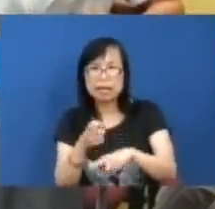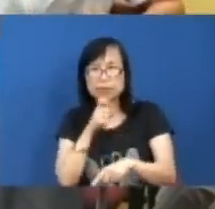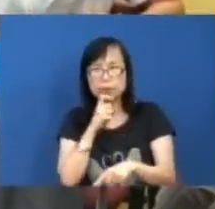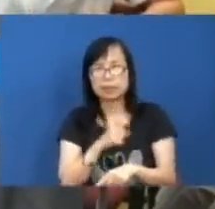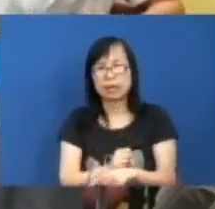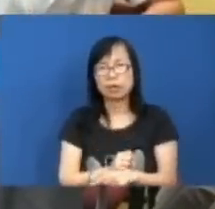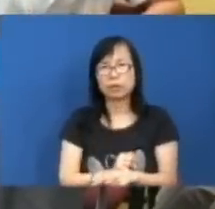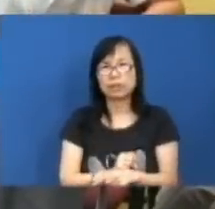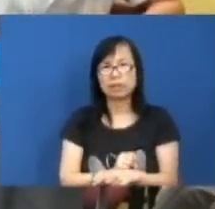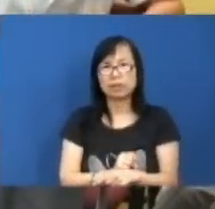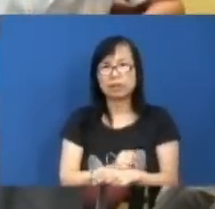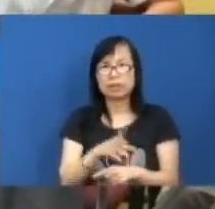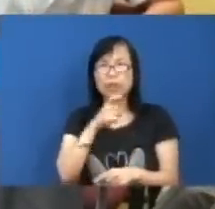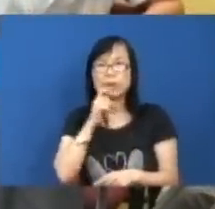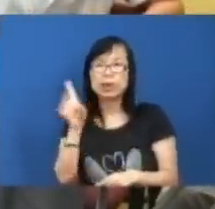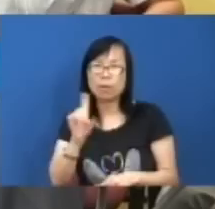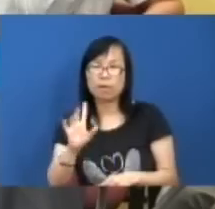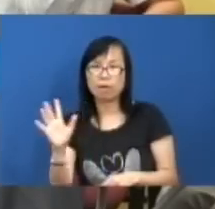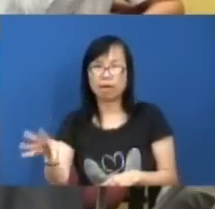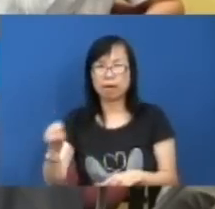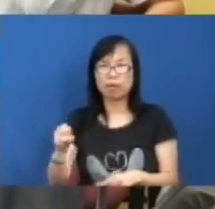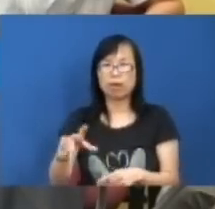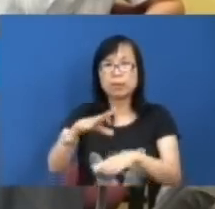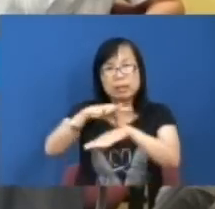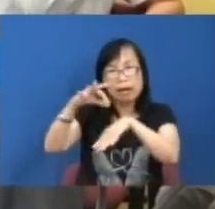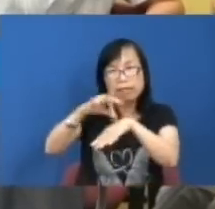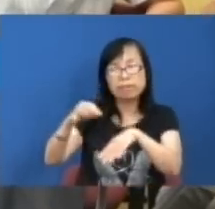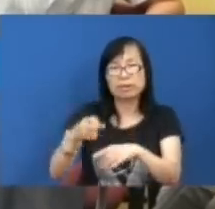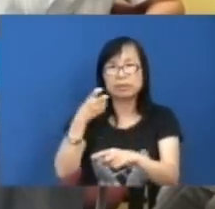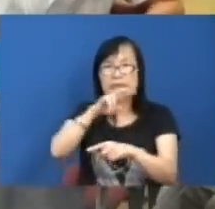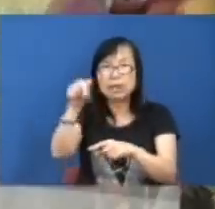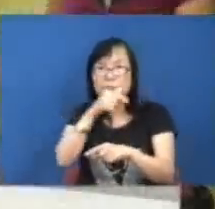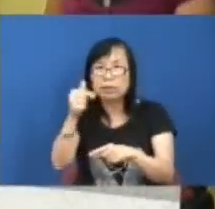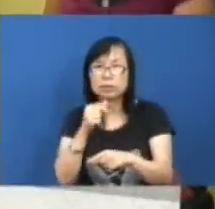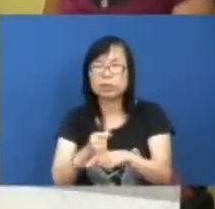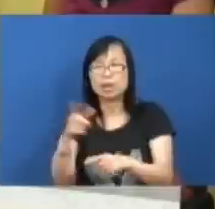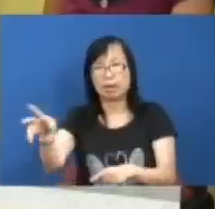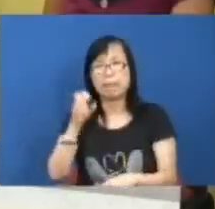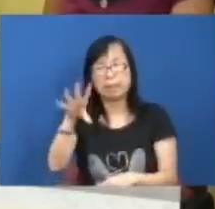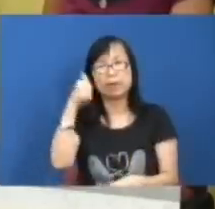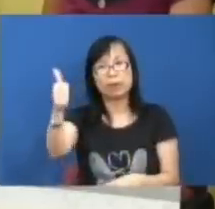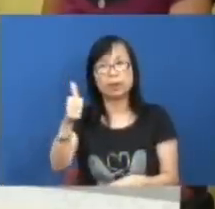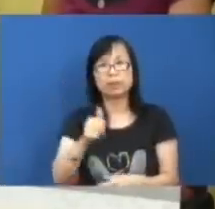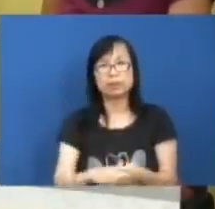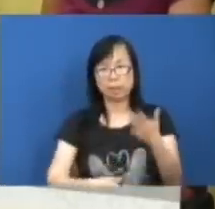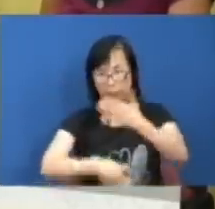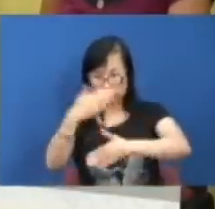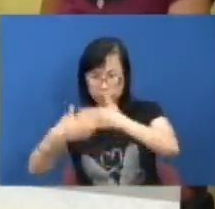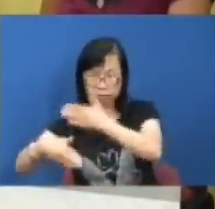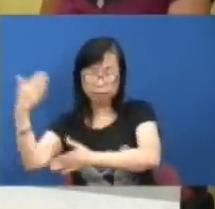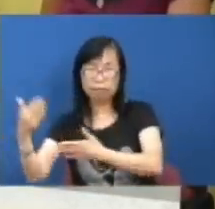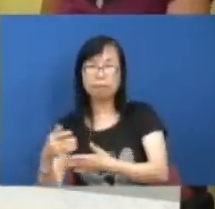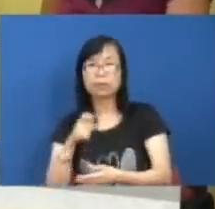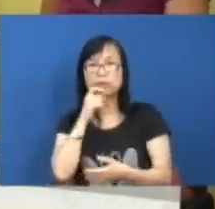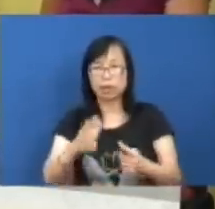嘅啫？嗰陣 prime 係咪用嘅啫？可唔可以慳翻佢㗎？油咗嚟做咩嘢啫？ 呢、這個問題又得問得好好，因為其實每個大廈咧都會有一啲